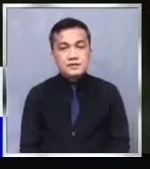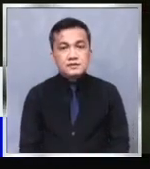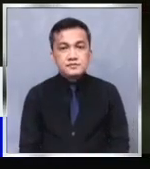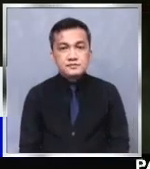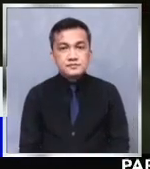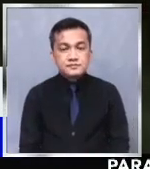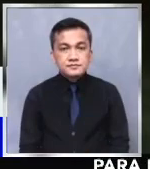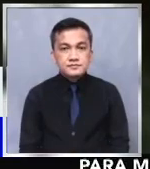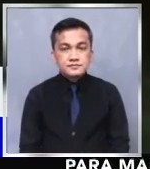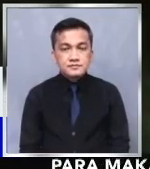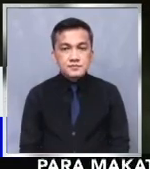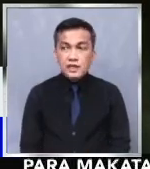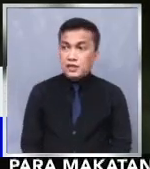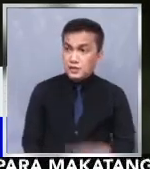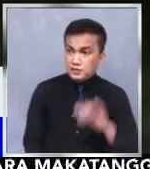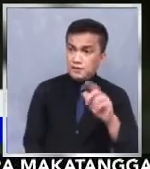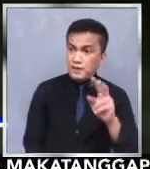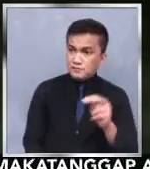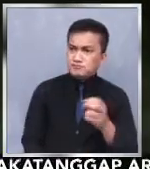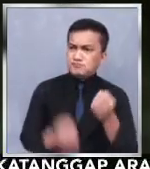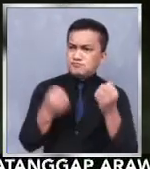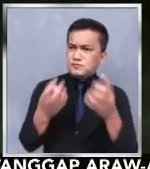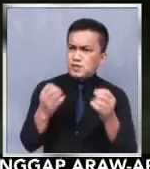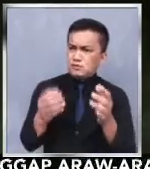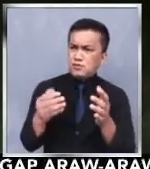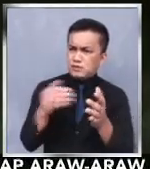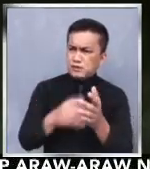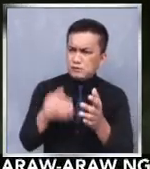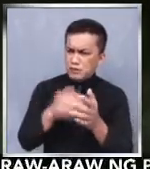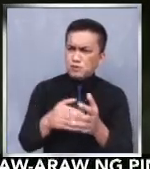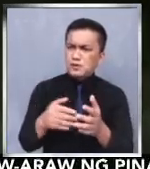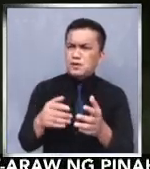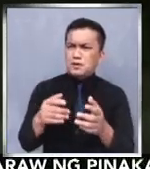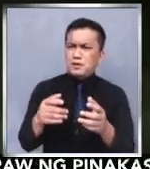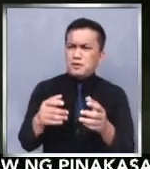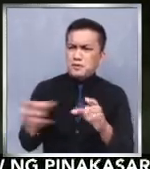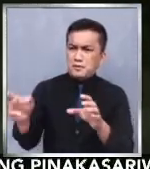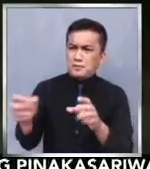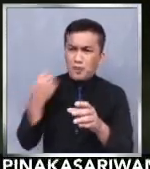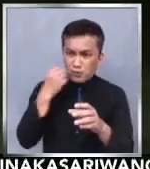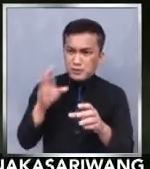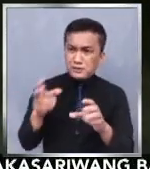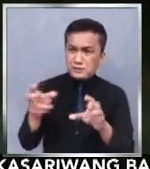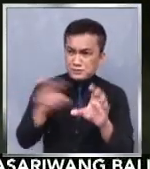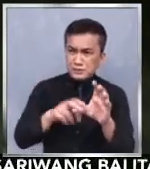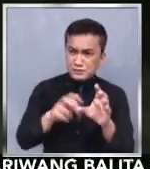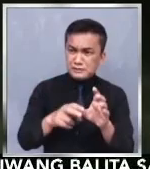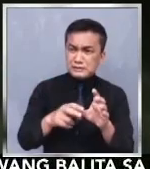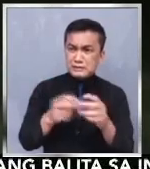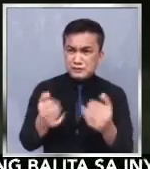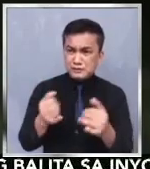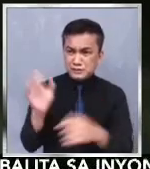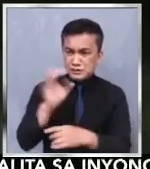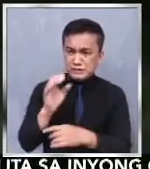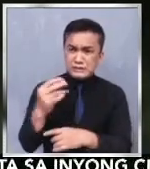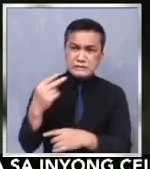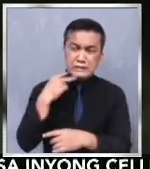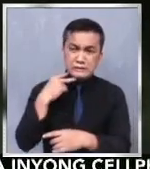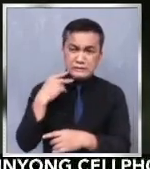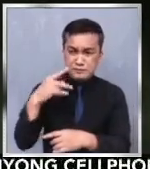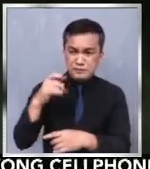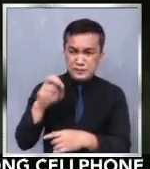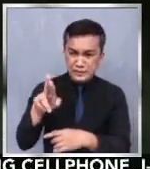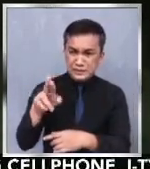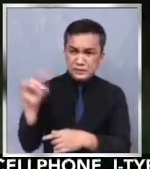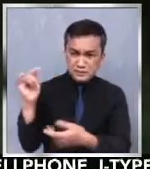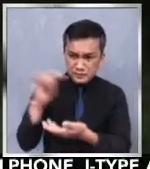Ivan, libo-libong mga pasaherong pauwi na sana ngayong Kapaskuhan ang stranded sa mga paliparan at pantalan dala nga ng pananalasa ng bagyong